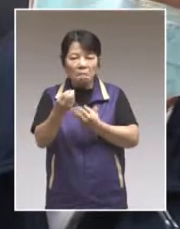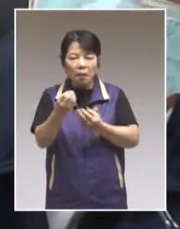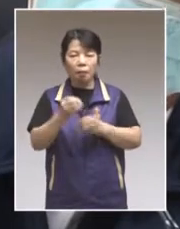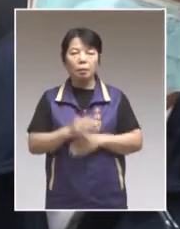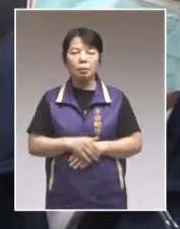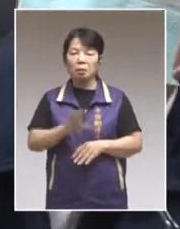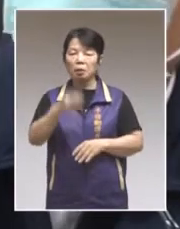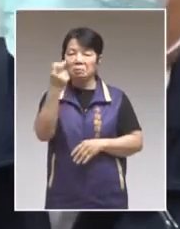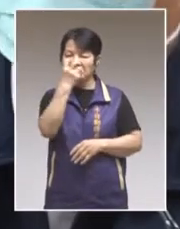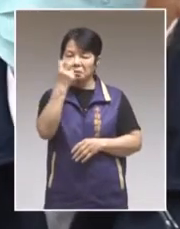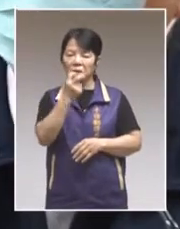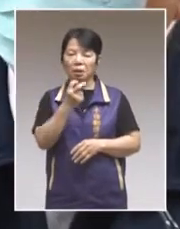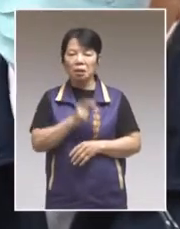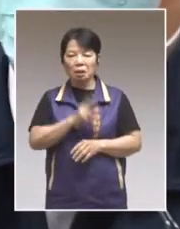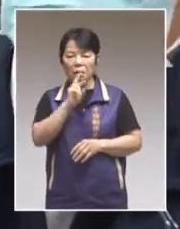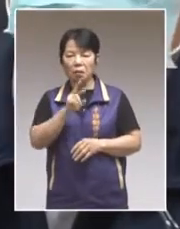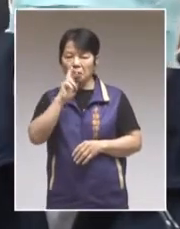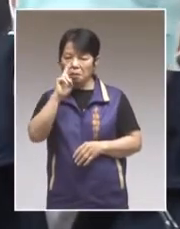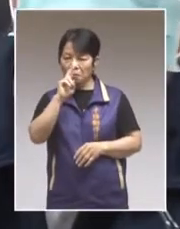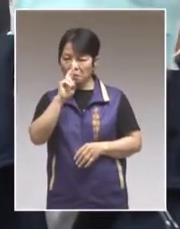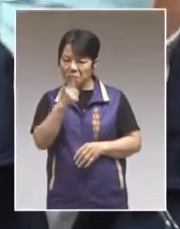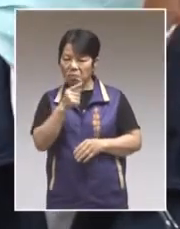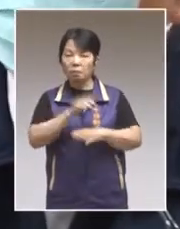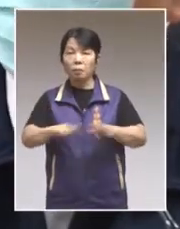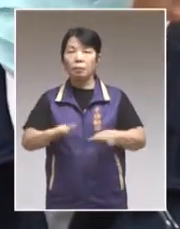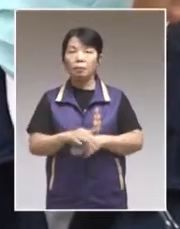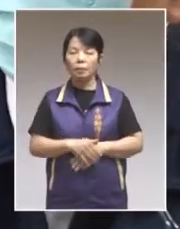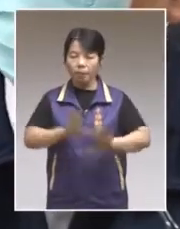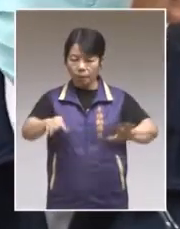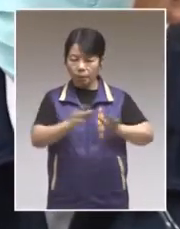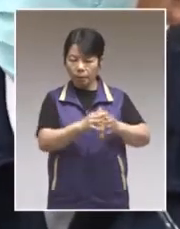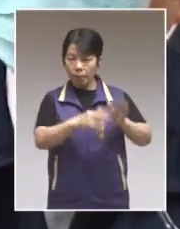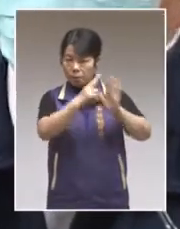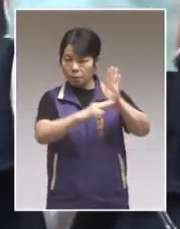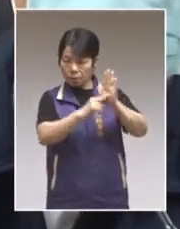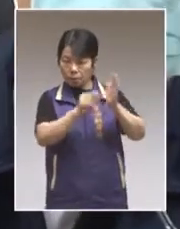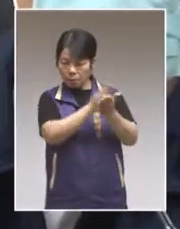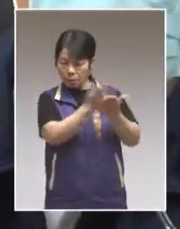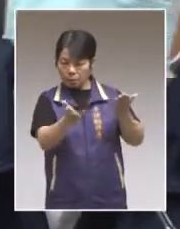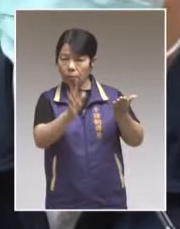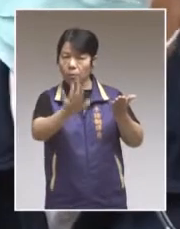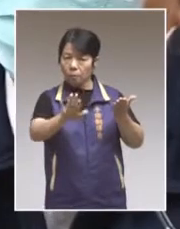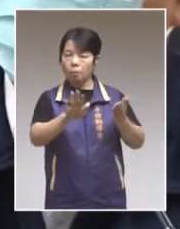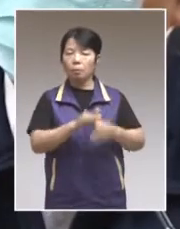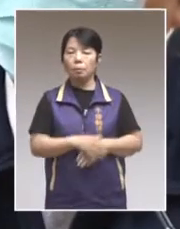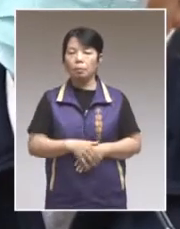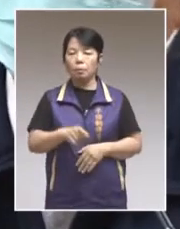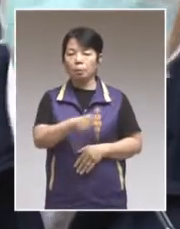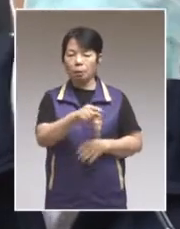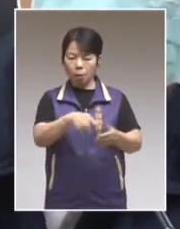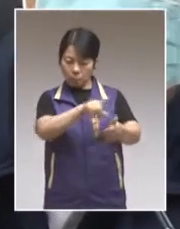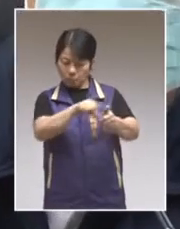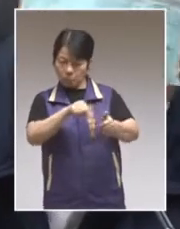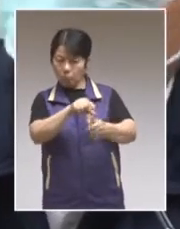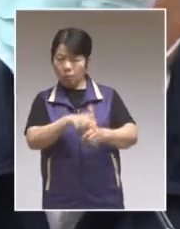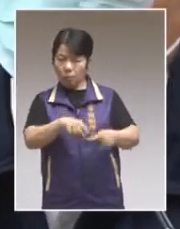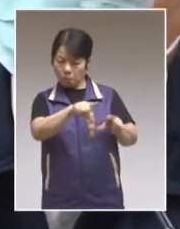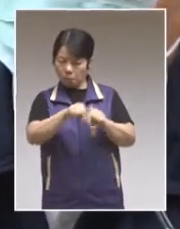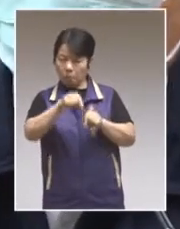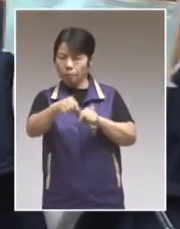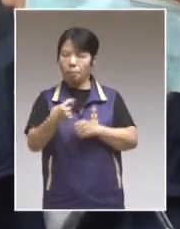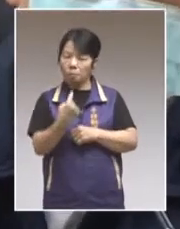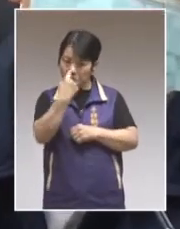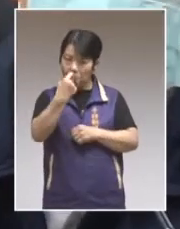检查结果。那当然按照厂牌的说明书那进行操作之后，他做一个结果的判读。